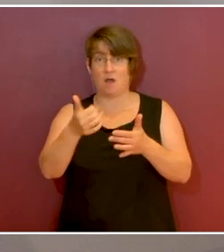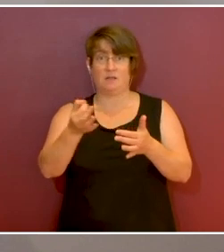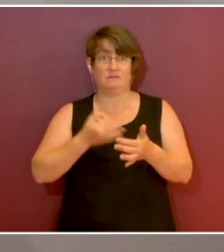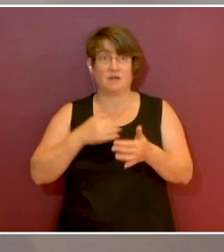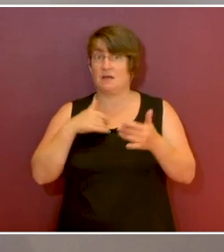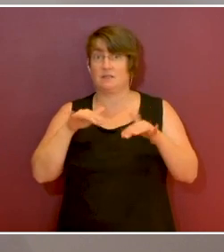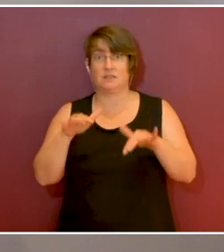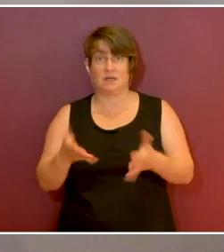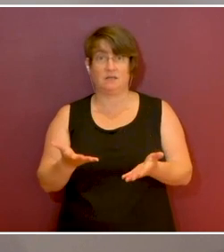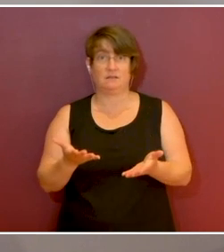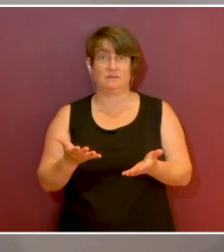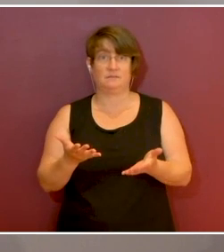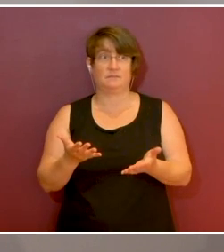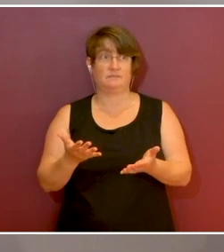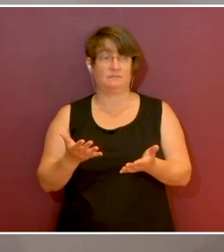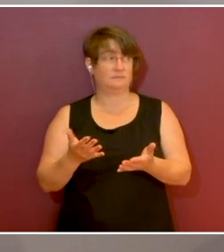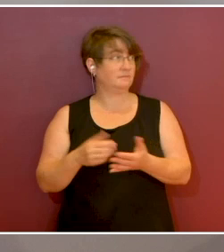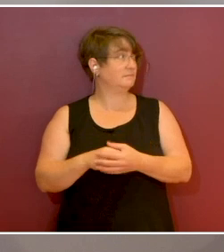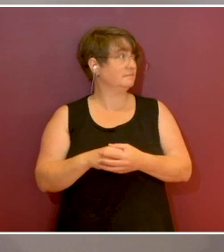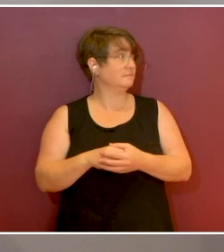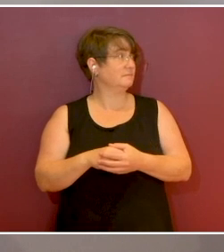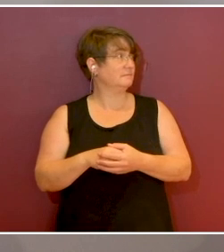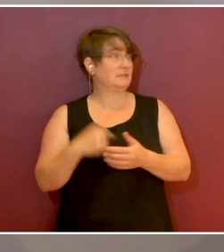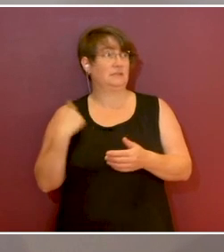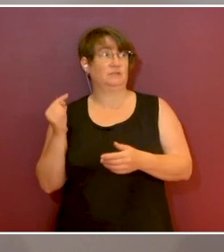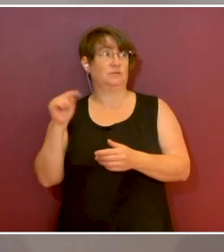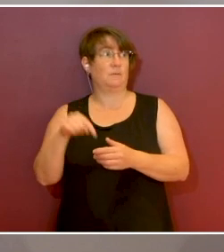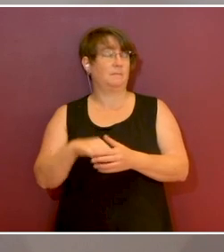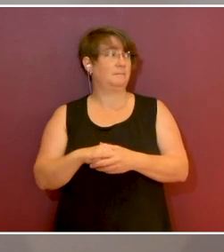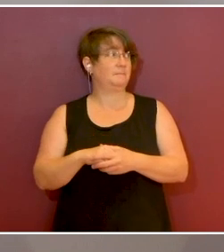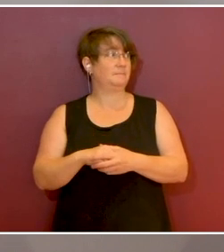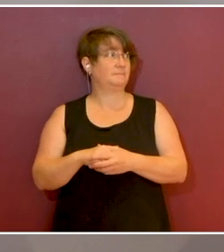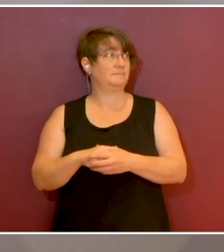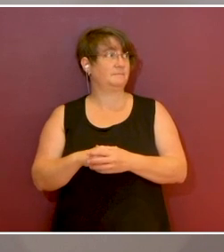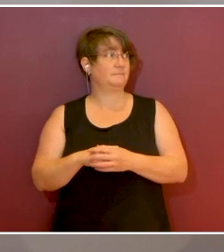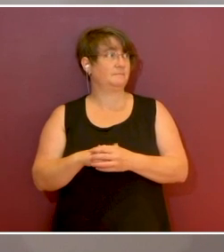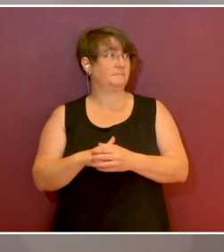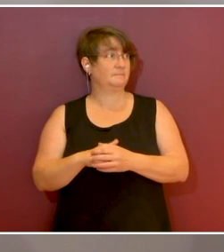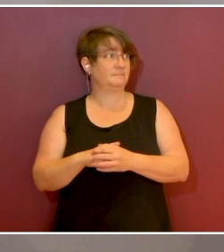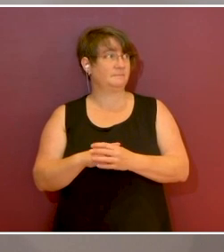Ich komme mal eben rum. Multitasking.